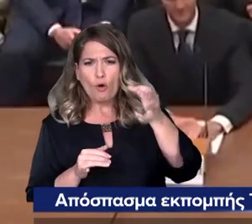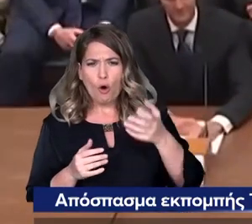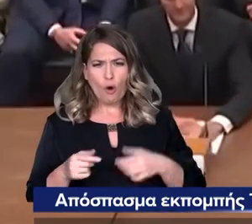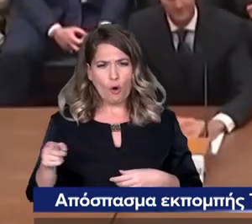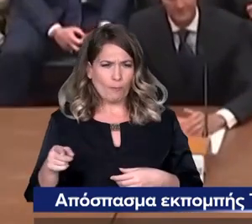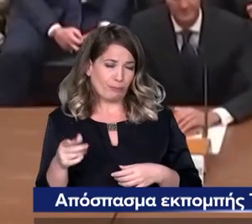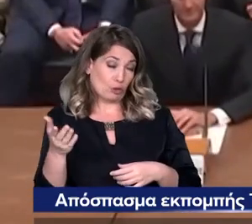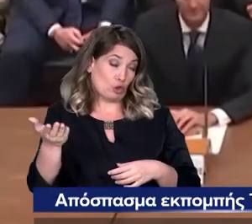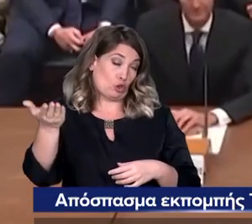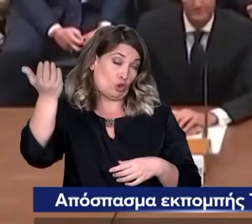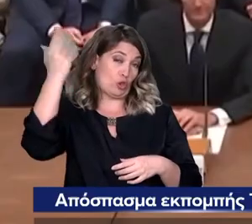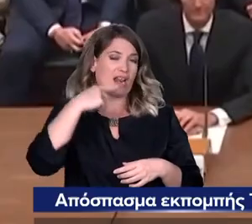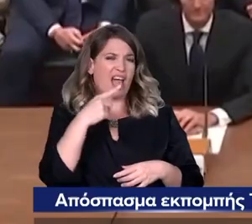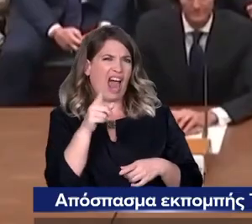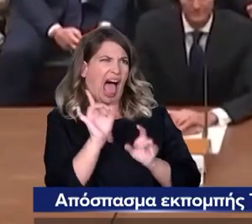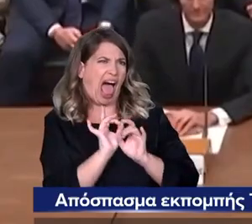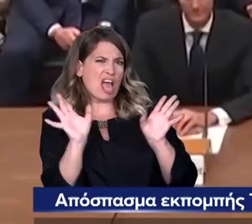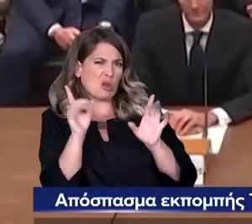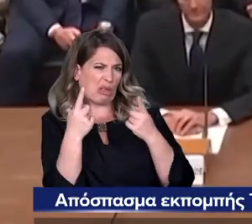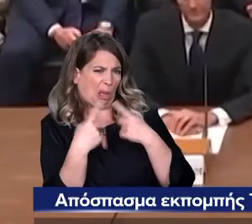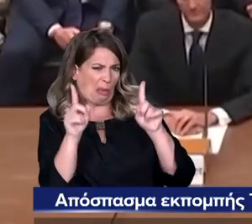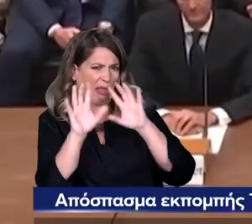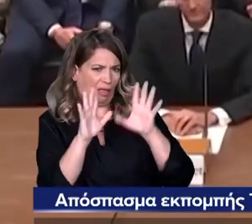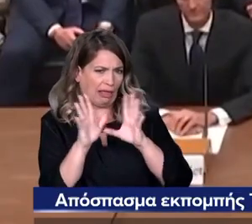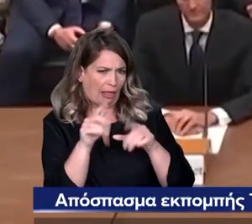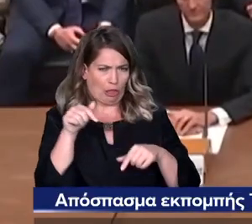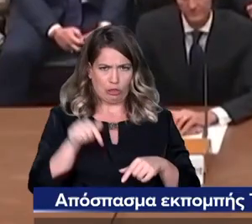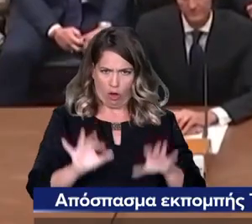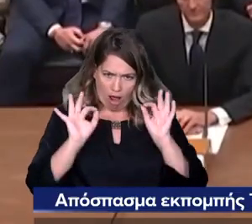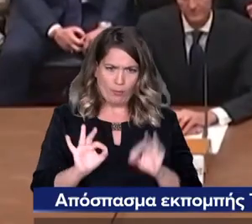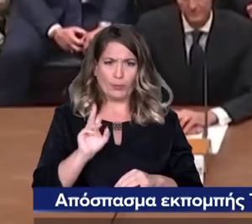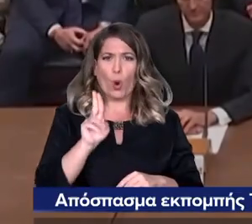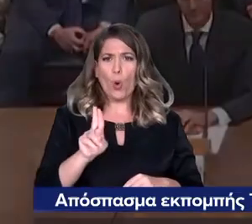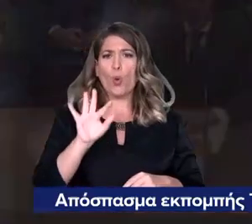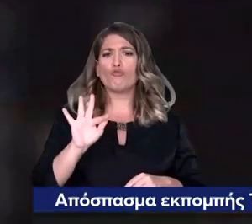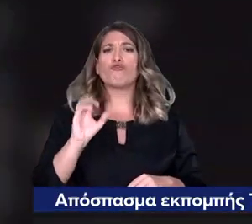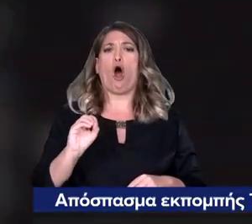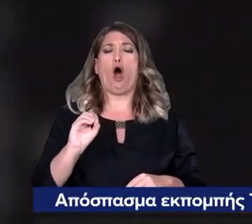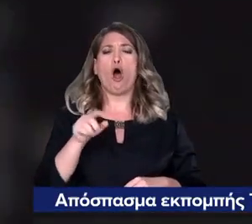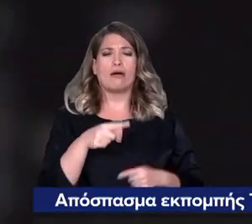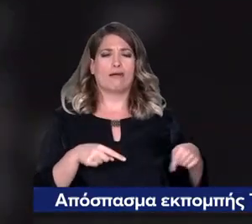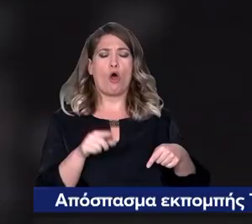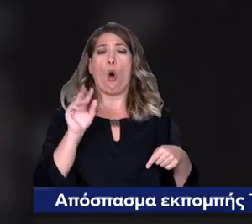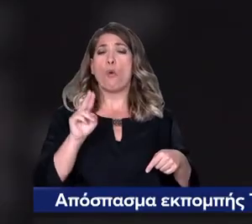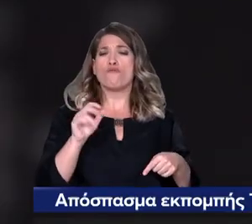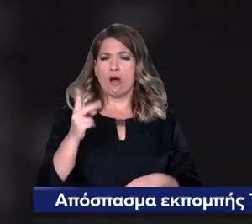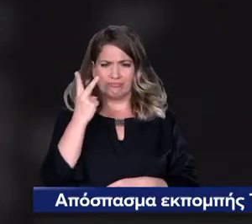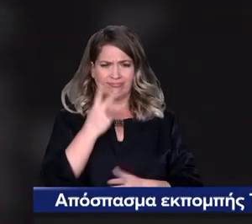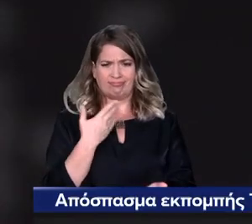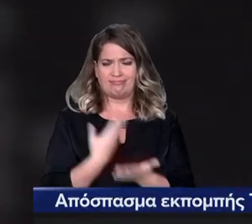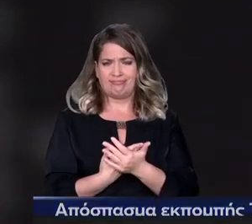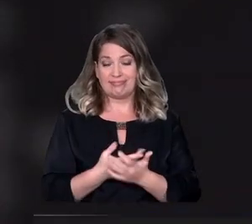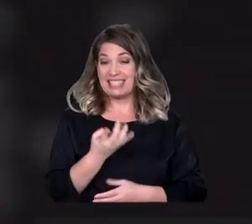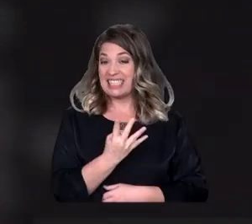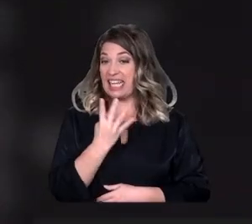call UAPs, Unidentified Anomalous Phenomena. Today, four self-described UAP experts